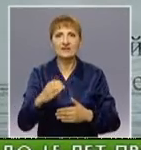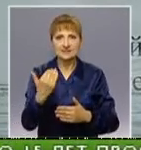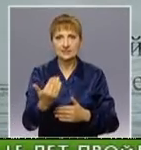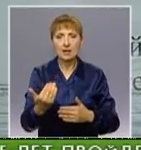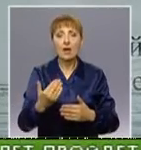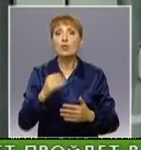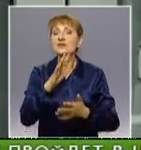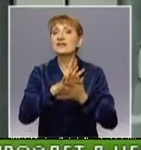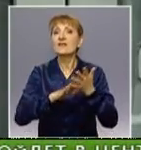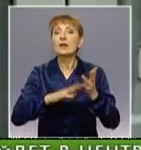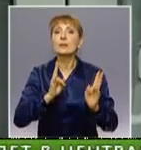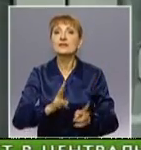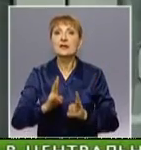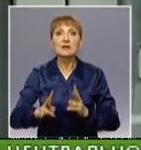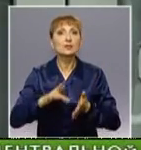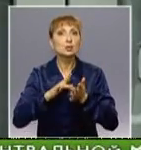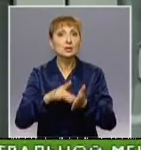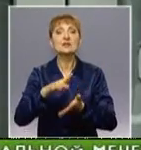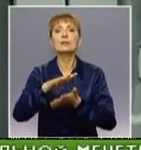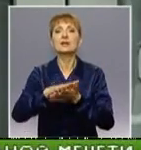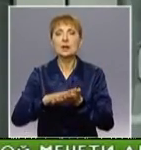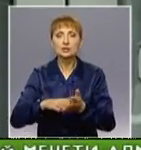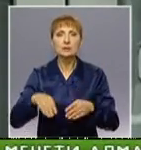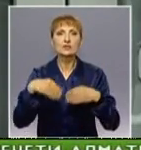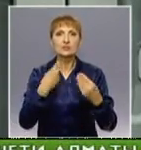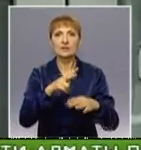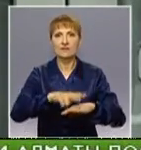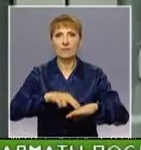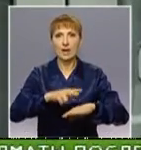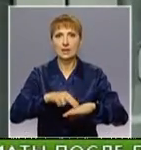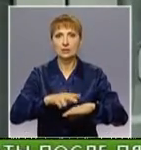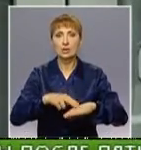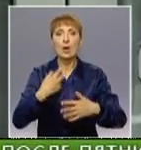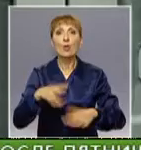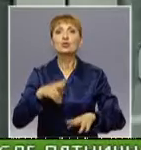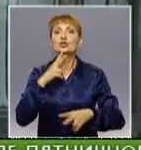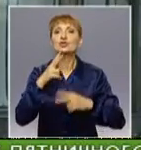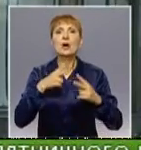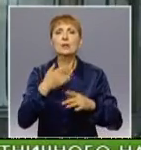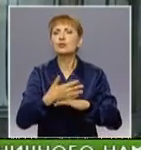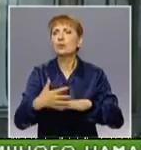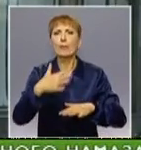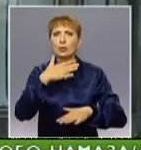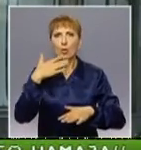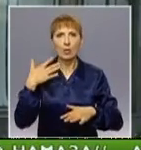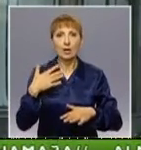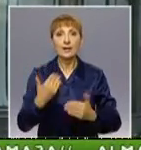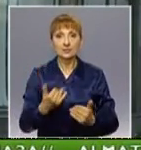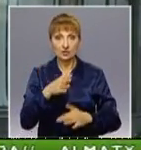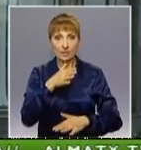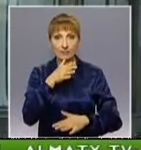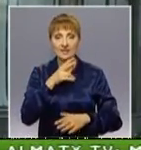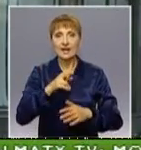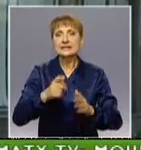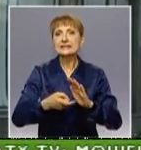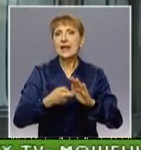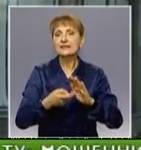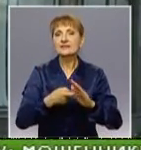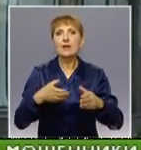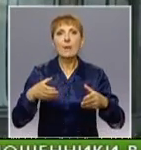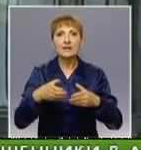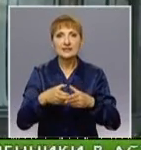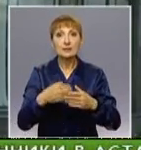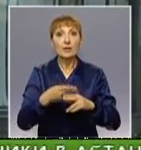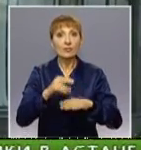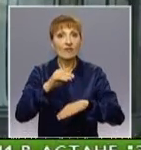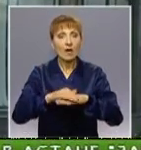временем заявления от пострадавших туристов продолжают поступать в полицию. Счет жалоб уже идет на десятки. В настоящий момент следственным управлением ДВД города Алматы по